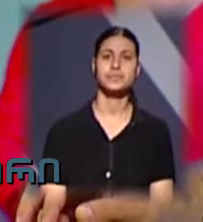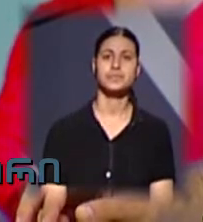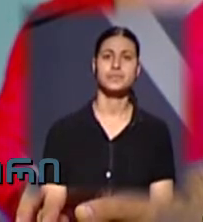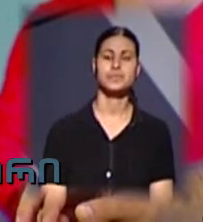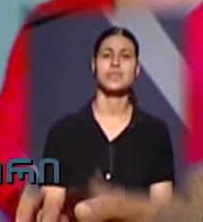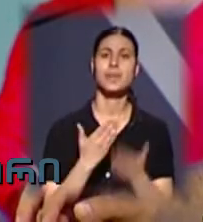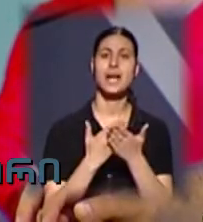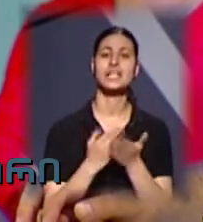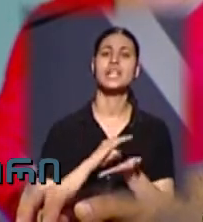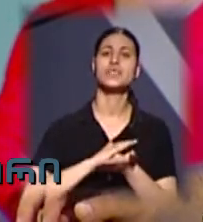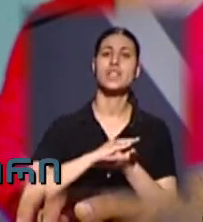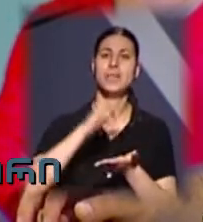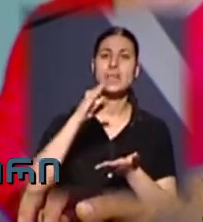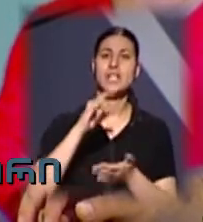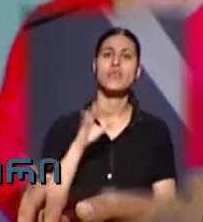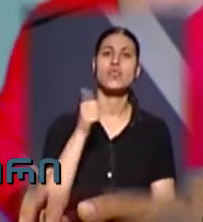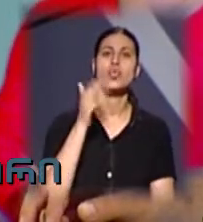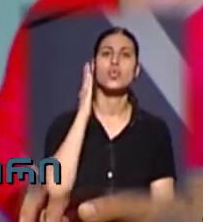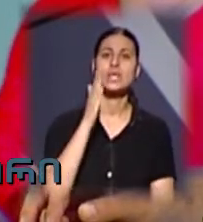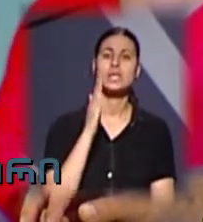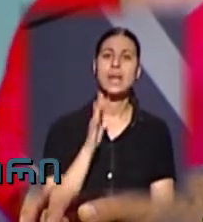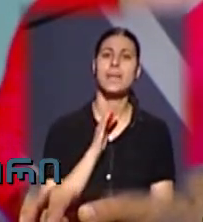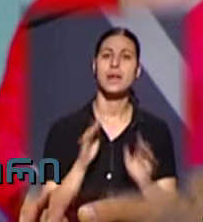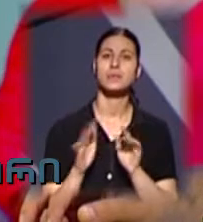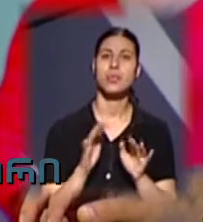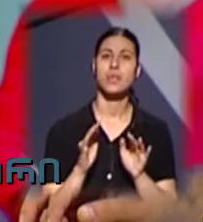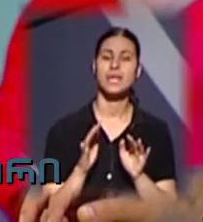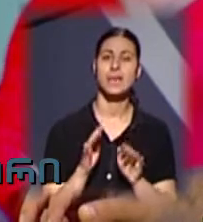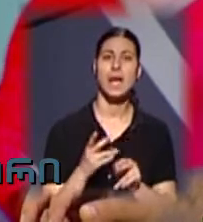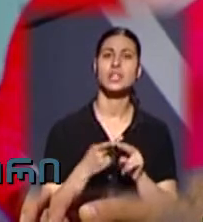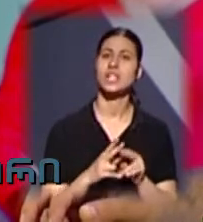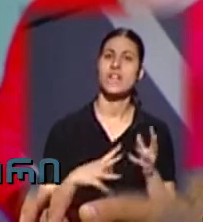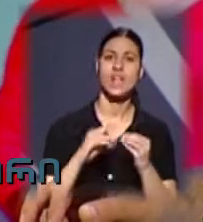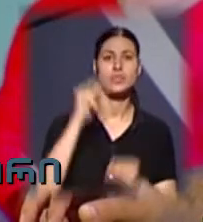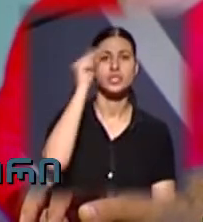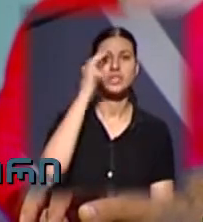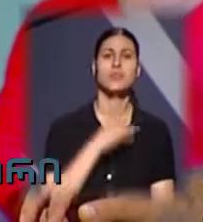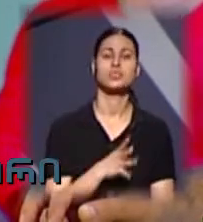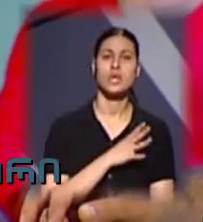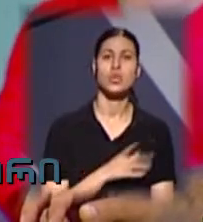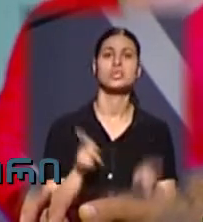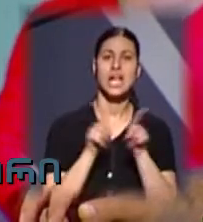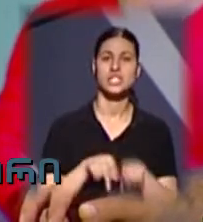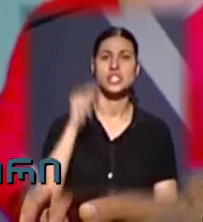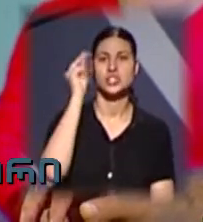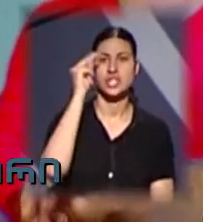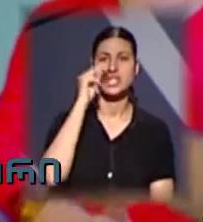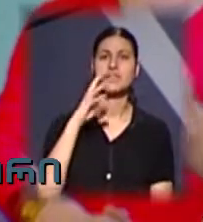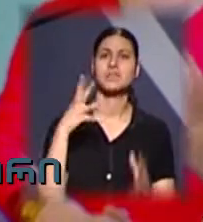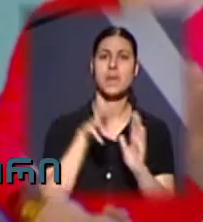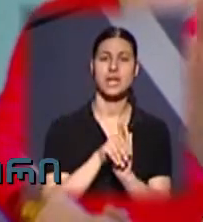თქვათ თვითფრინავების ზეგავლენა იქნება თუ ასე შემდეგ ყველაფერი შესწავლა უნდა მოხდეს ასეთი შესწავლის ფარგლებში